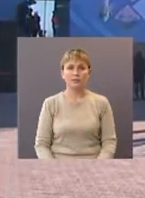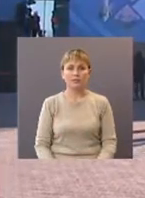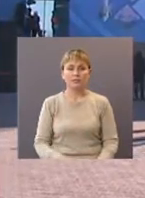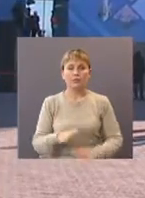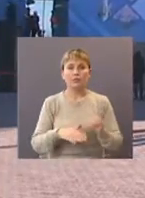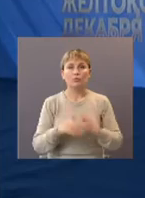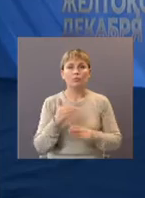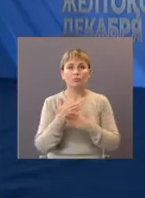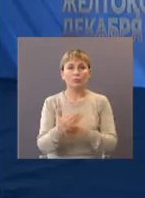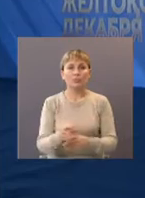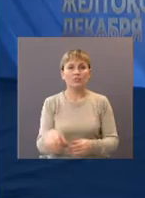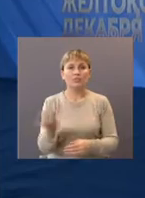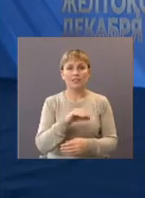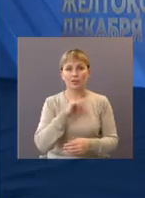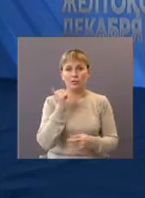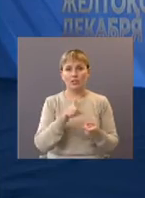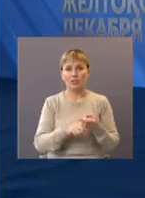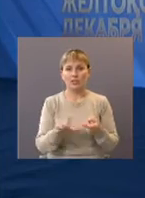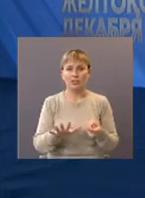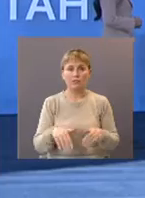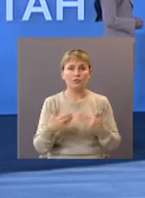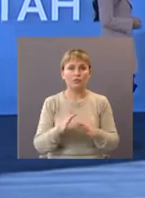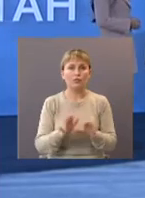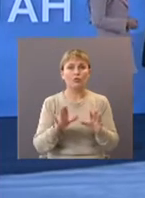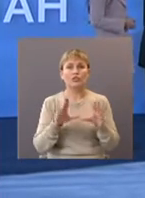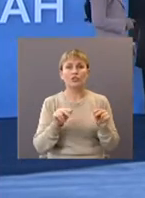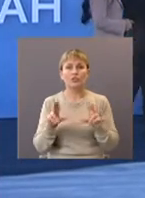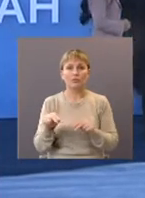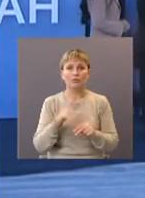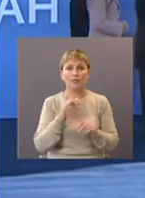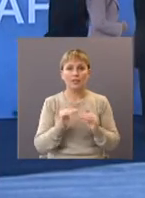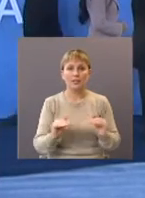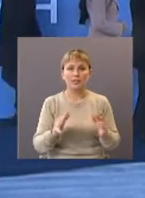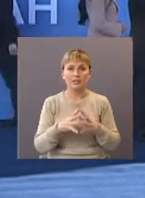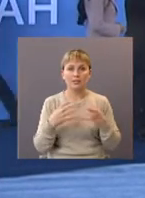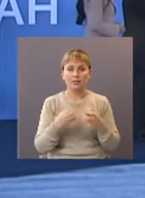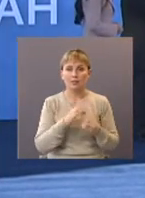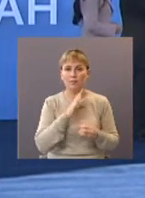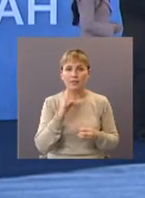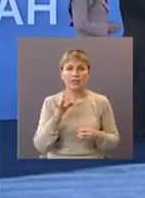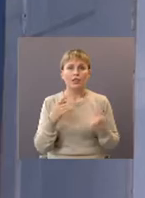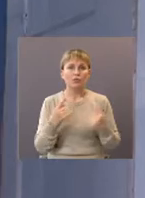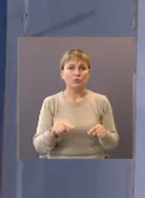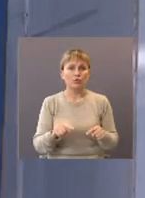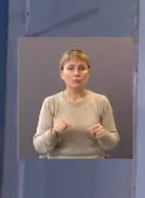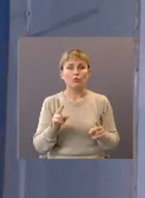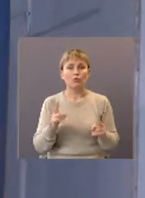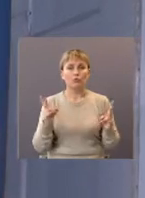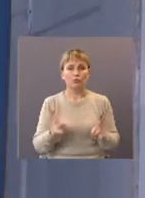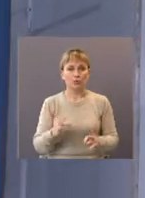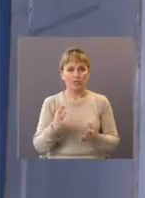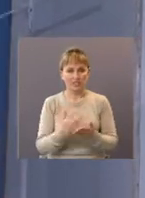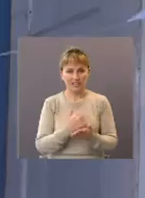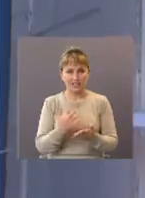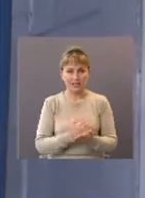Руку помощи за все годы независимости протянули не только счастливой отныне многодетной маме, но и другим, не менее нуждающимся. О